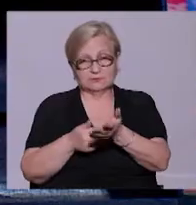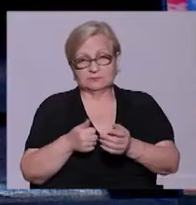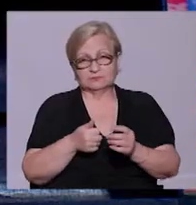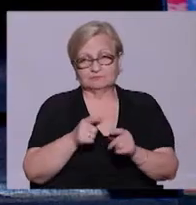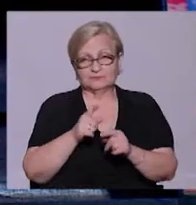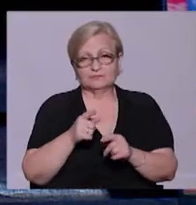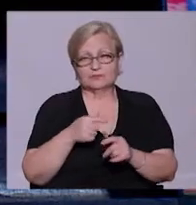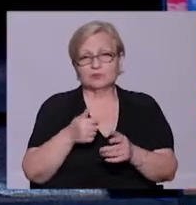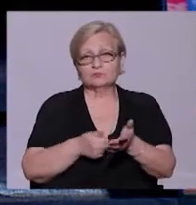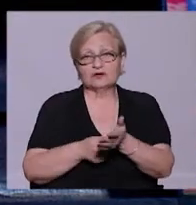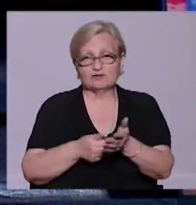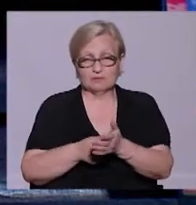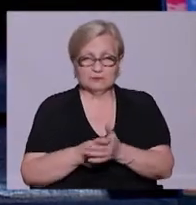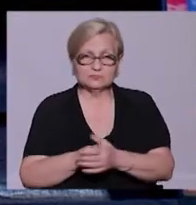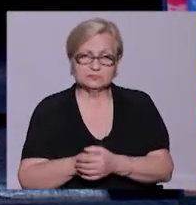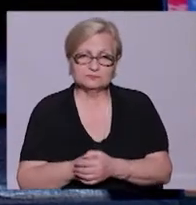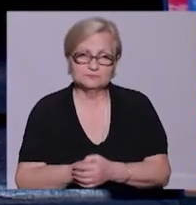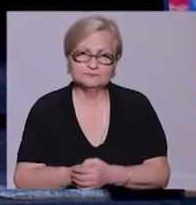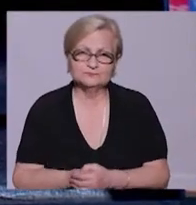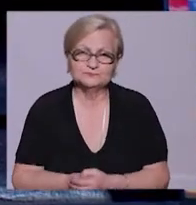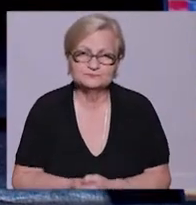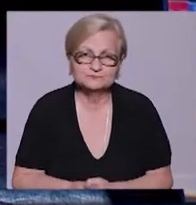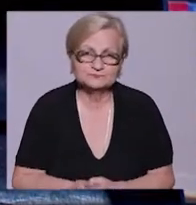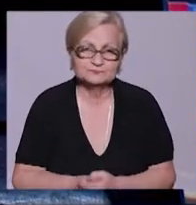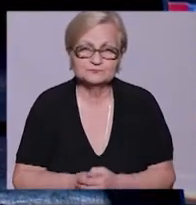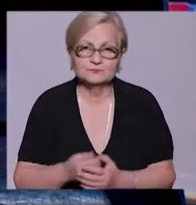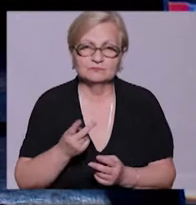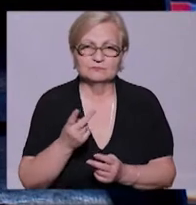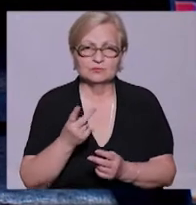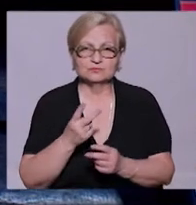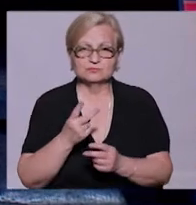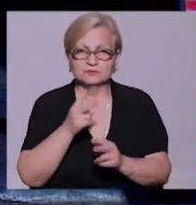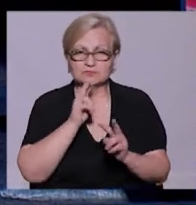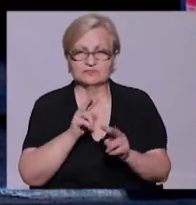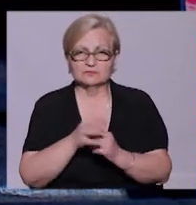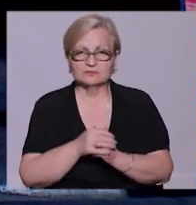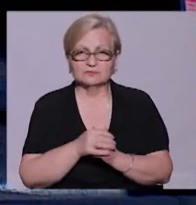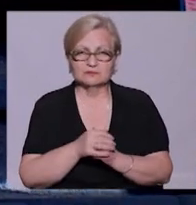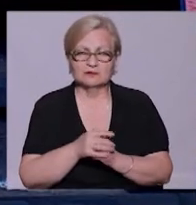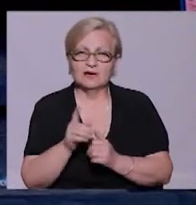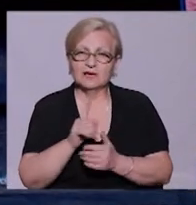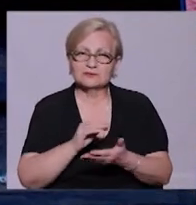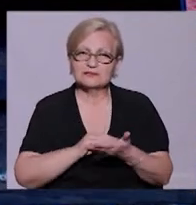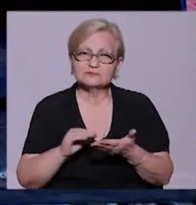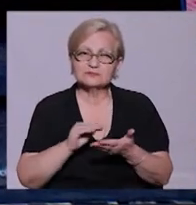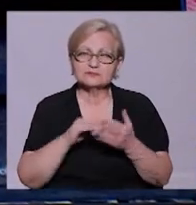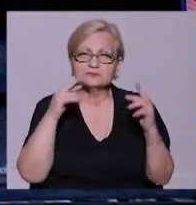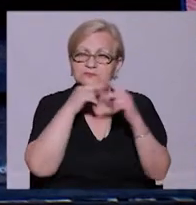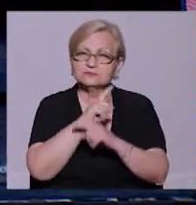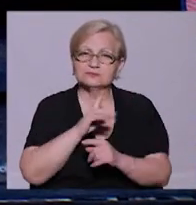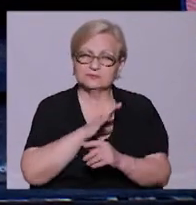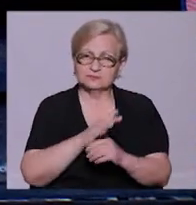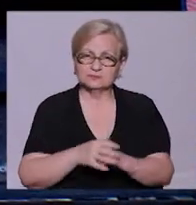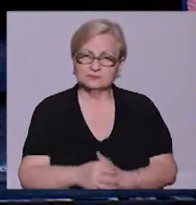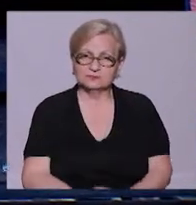და იმისთვის რომ პეპის დავეხმაროთ, უნდა დავაკვირდეთ რა დაწერა არასწორად.